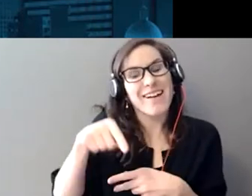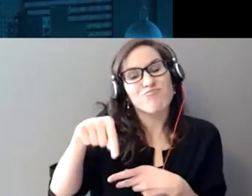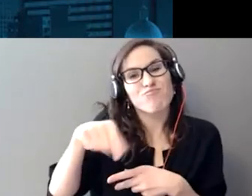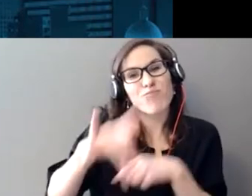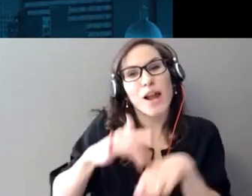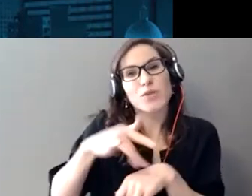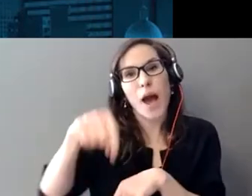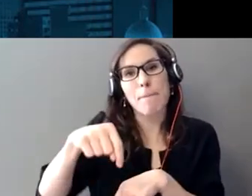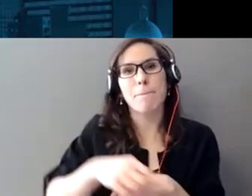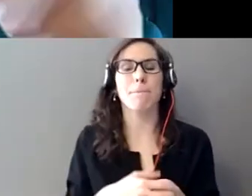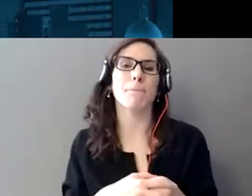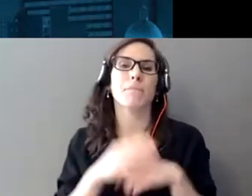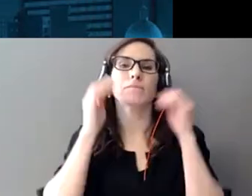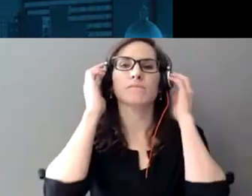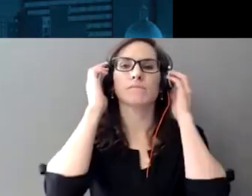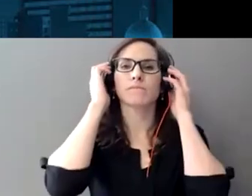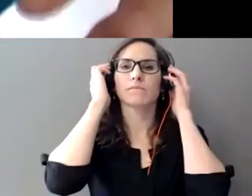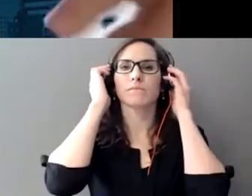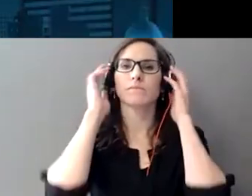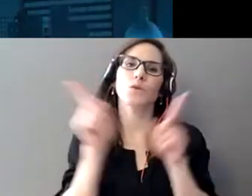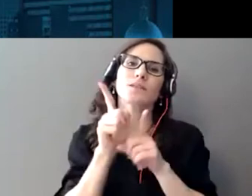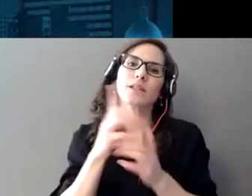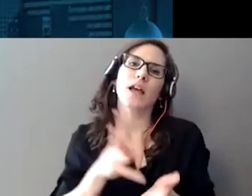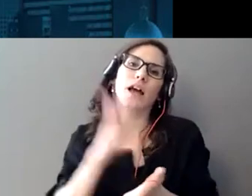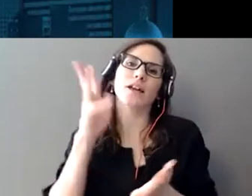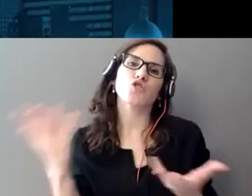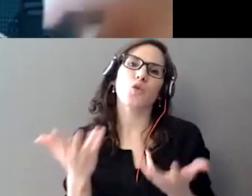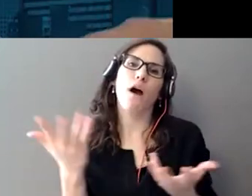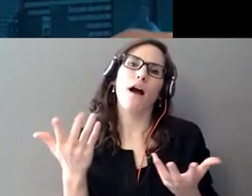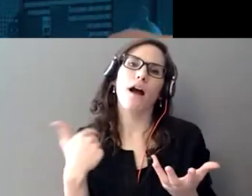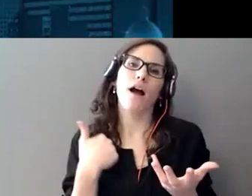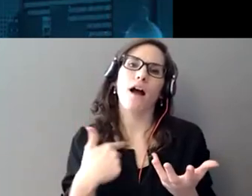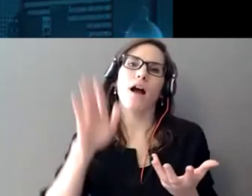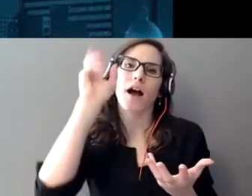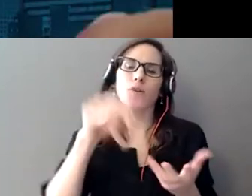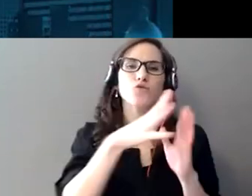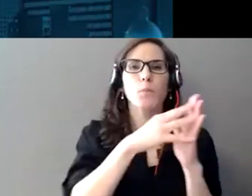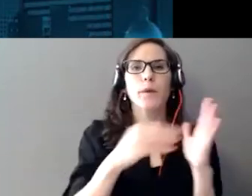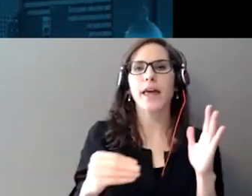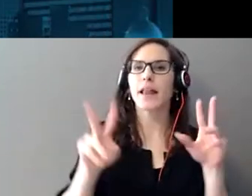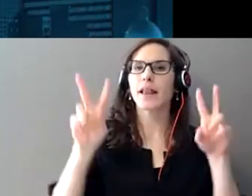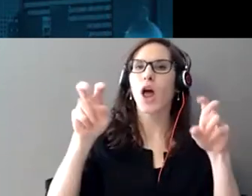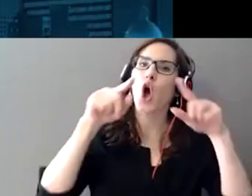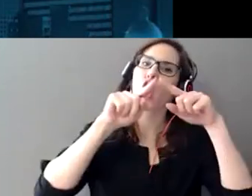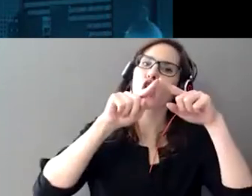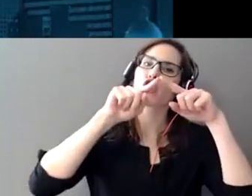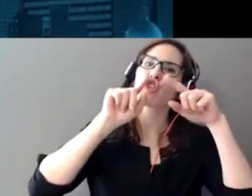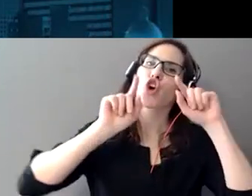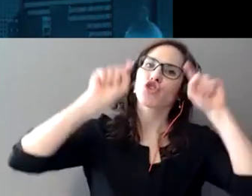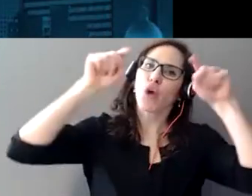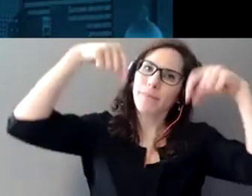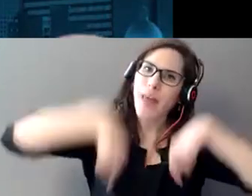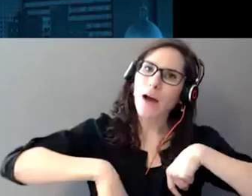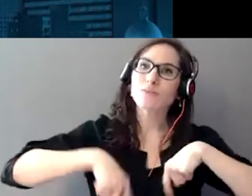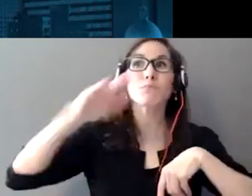une richesse qui vient de la coexistence d'un modèle qu'on pourrait dire top down avec la volonté de'administration d